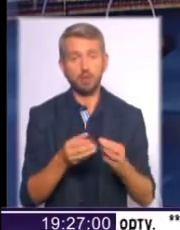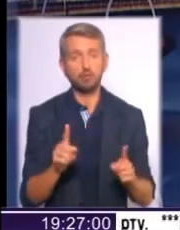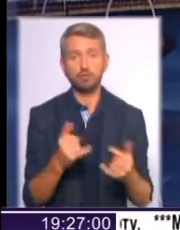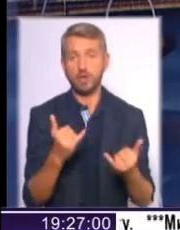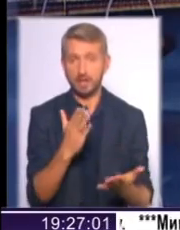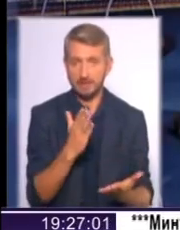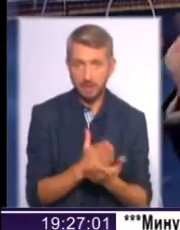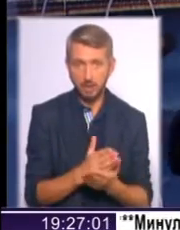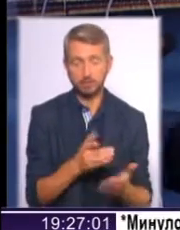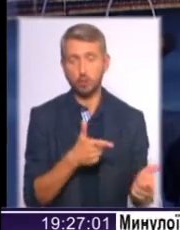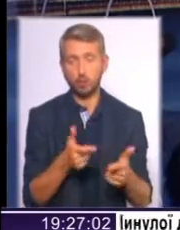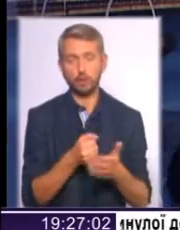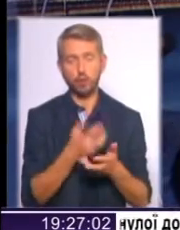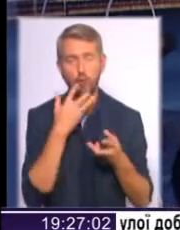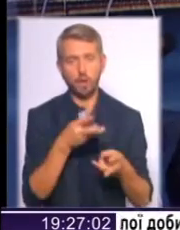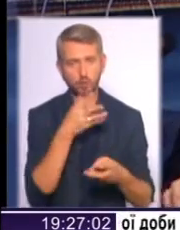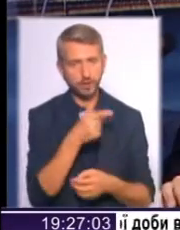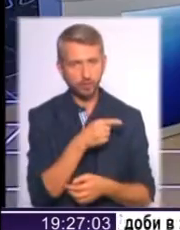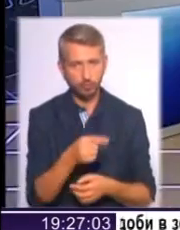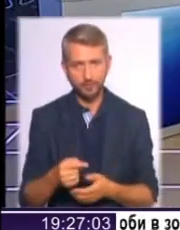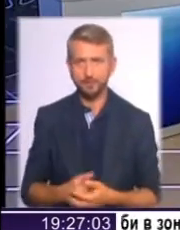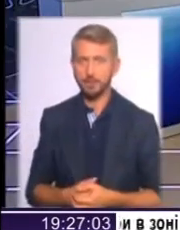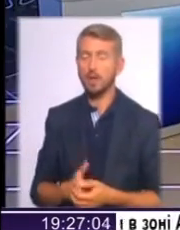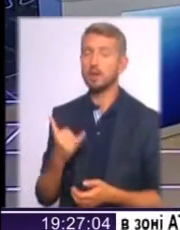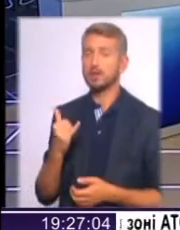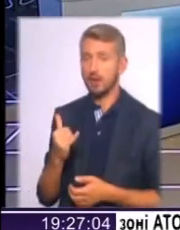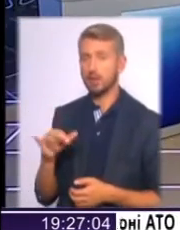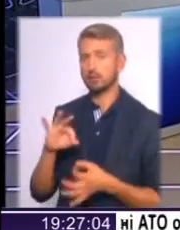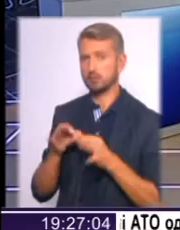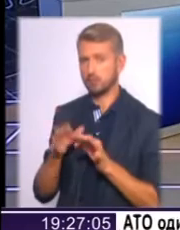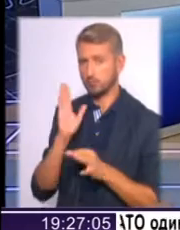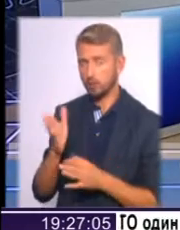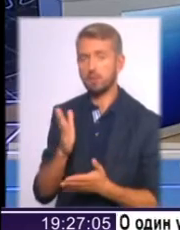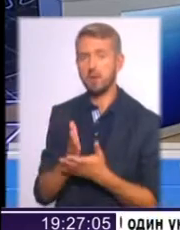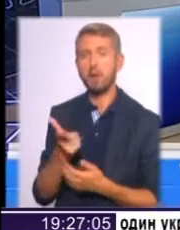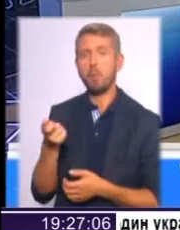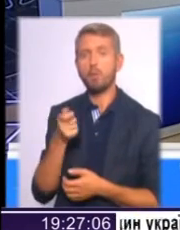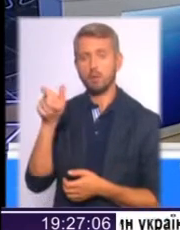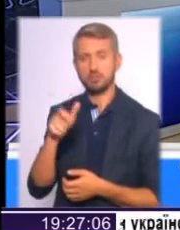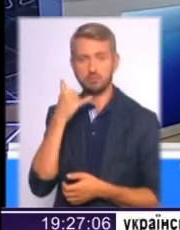підготовкою до опалювального сезону. Зараз про штаб ми дещо детальніше поговоримо. У нас мені підказує з мобільного і глядач. Прошу, будь ласка.